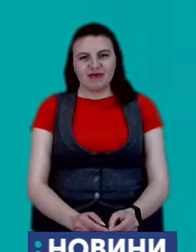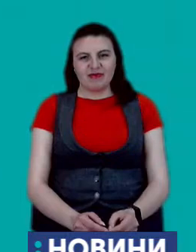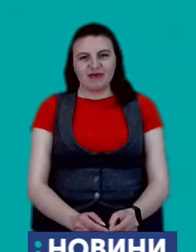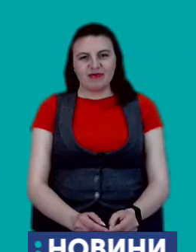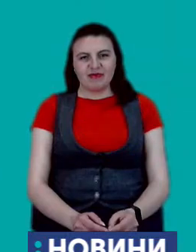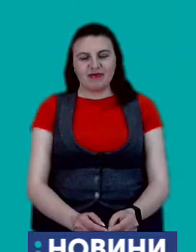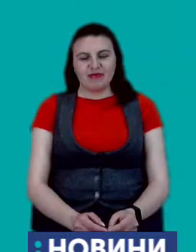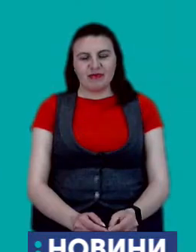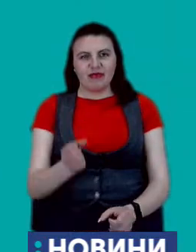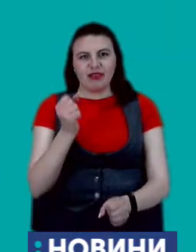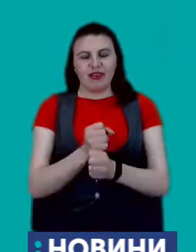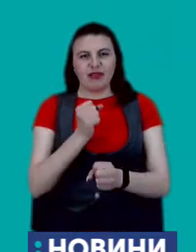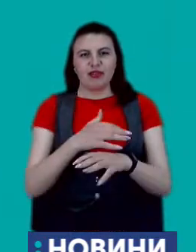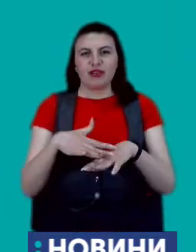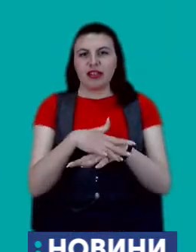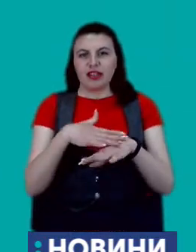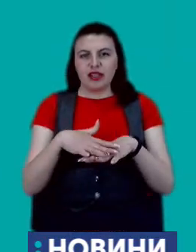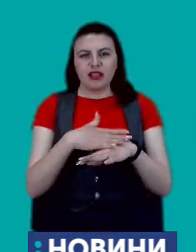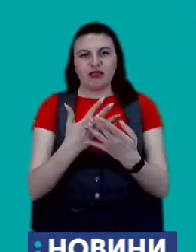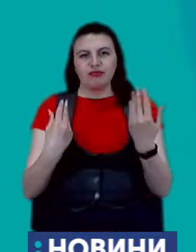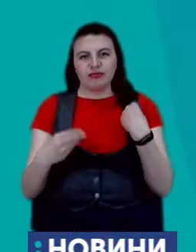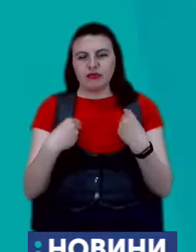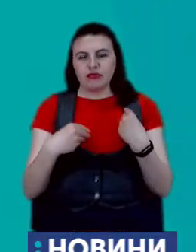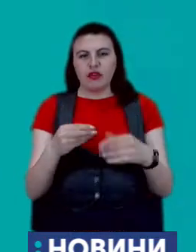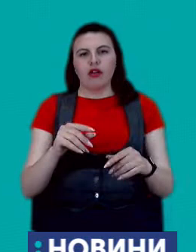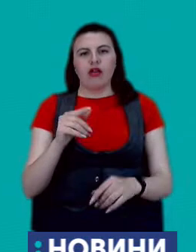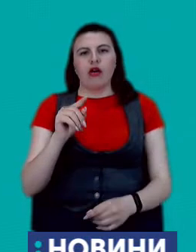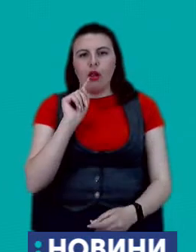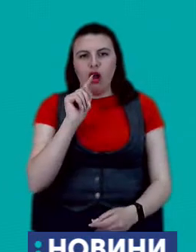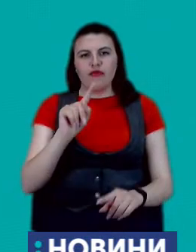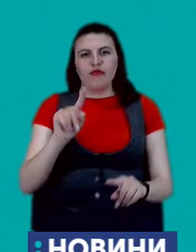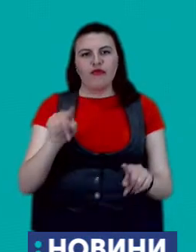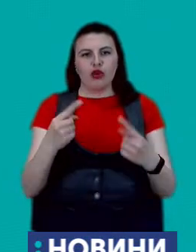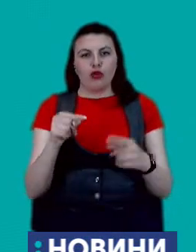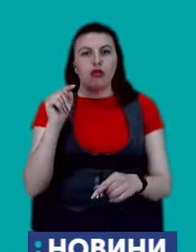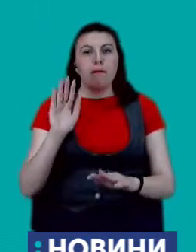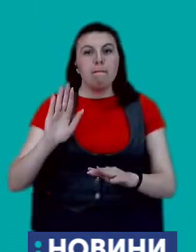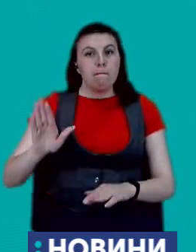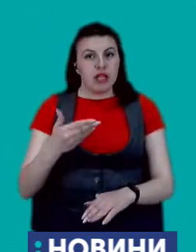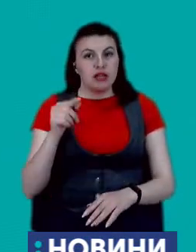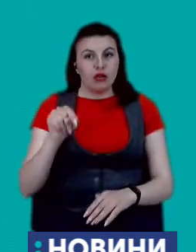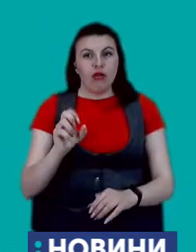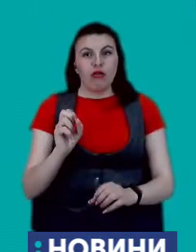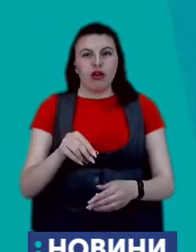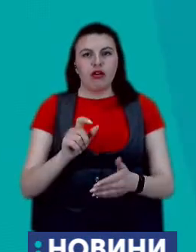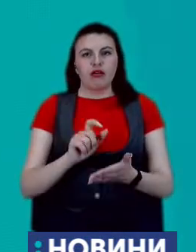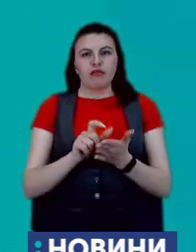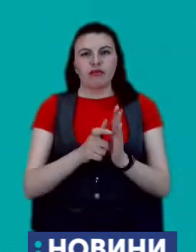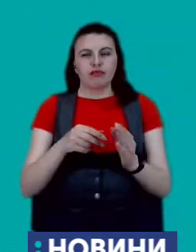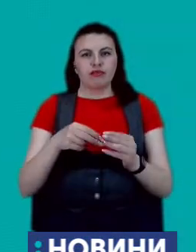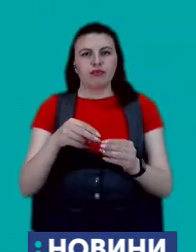Роботу ринків промислових товарів на Луганщині відновлять по тому, як відповідне рішення підпише Кабінет міністрів України. Про